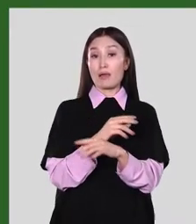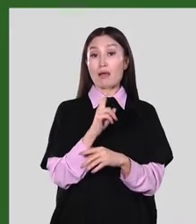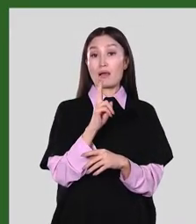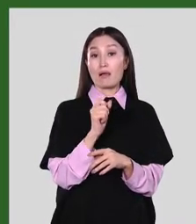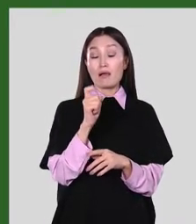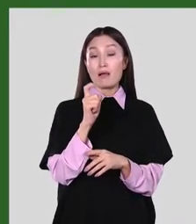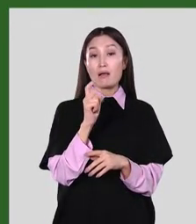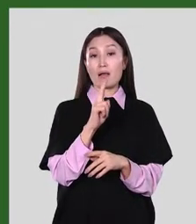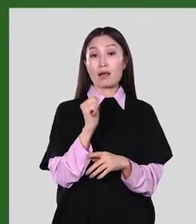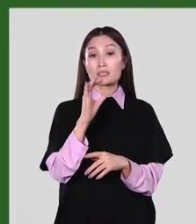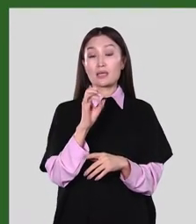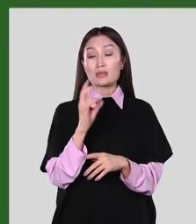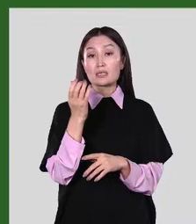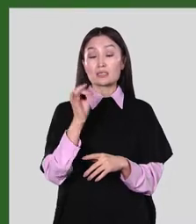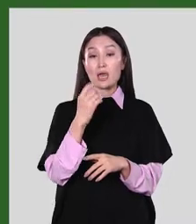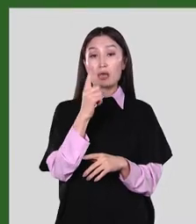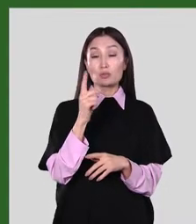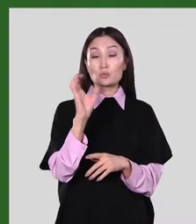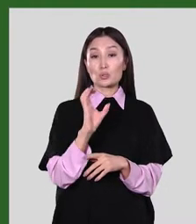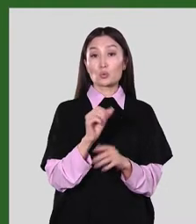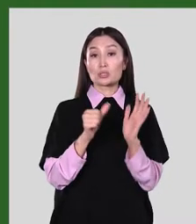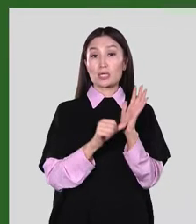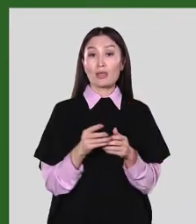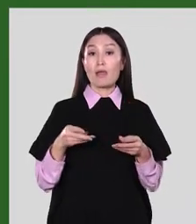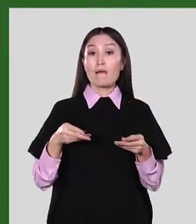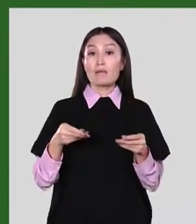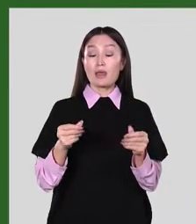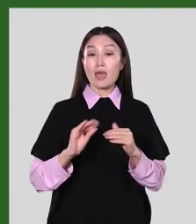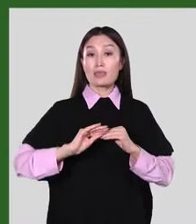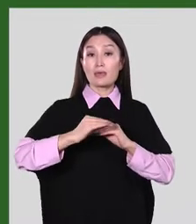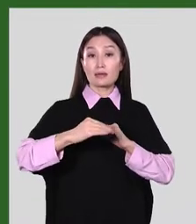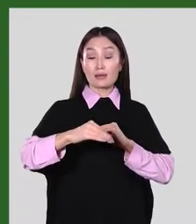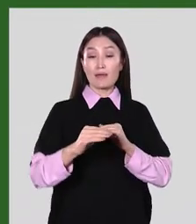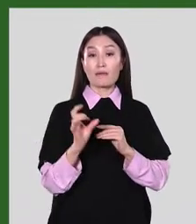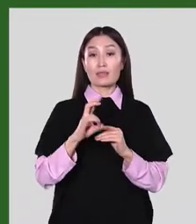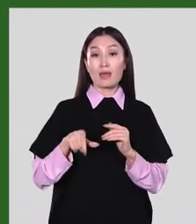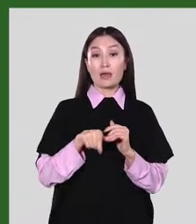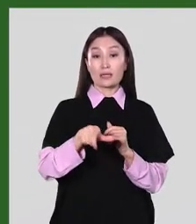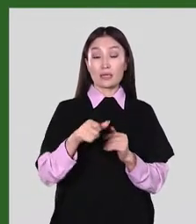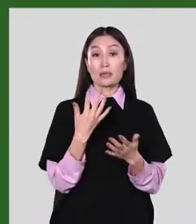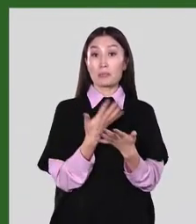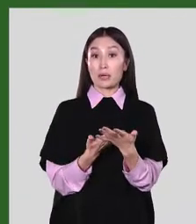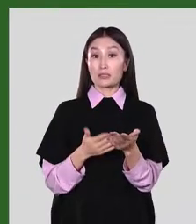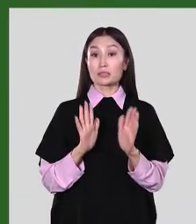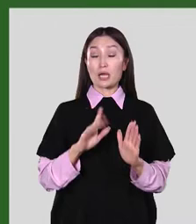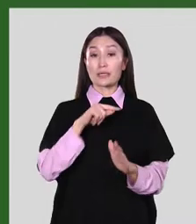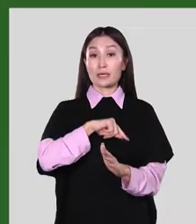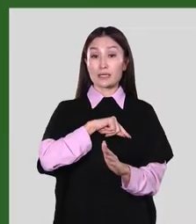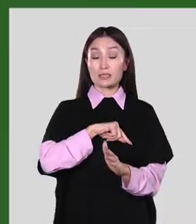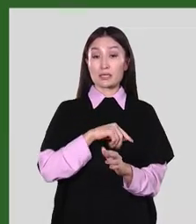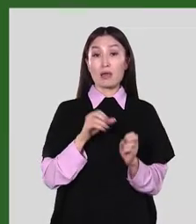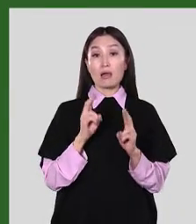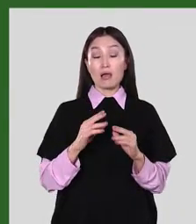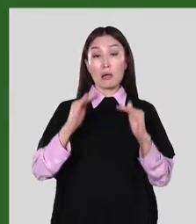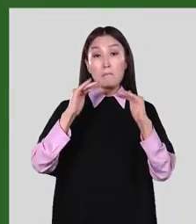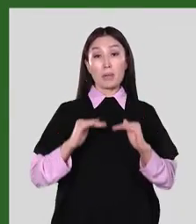в одну секунду 6 литров влияние рельефа на реки проявляется в таких характеристиках как